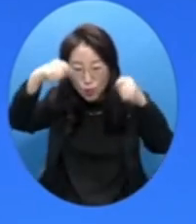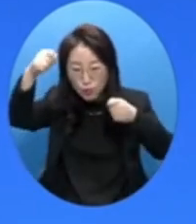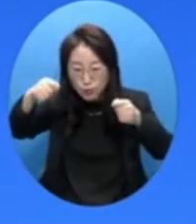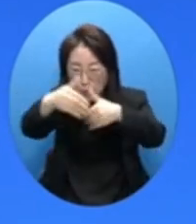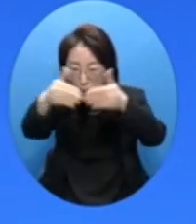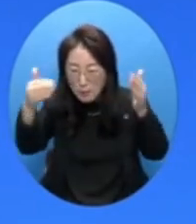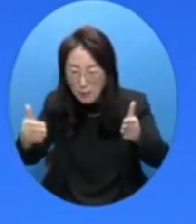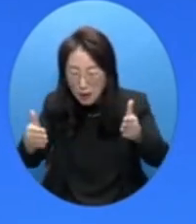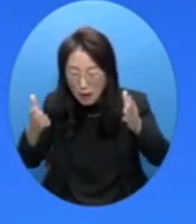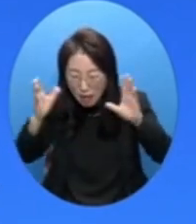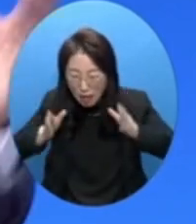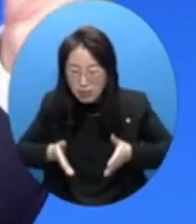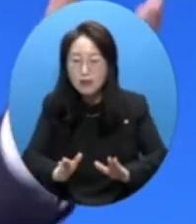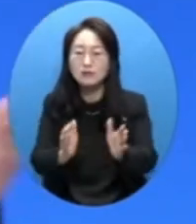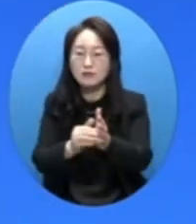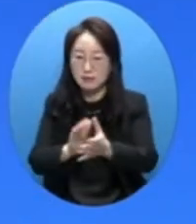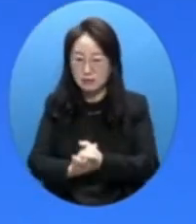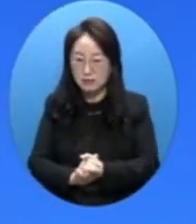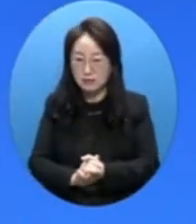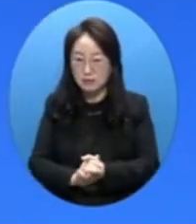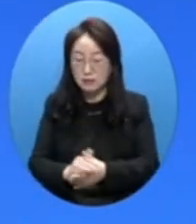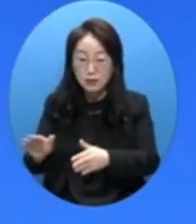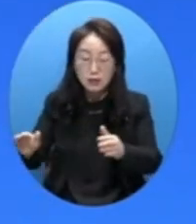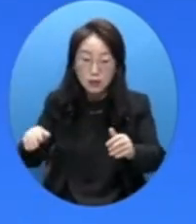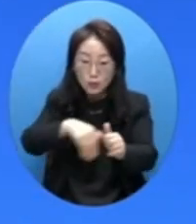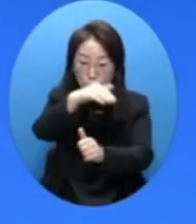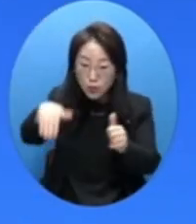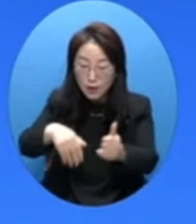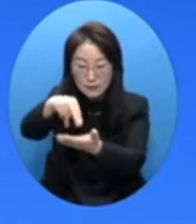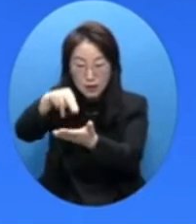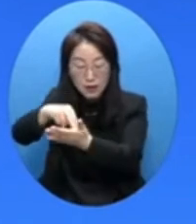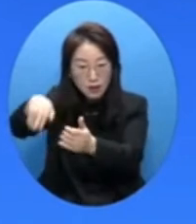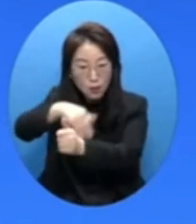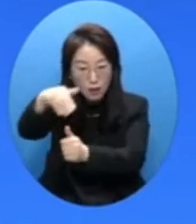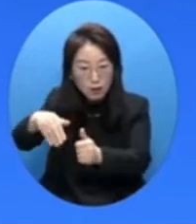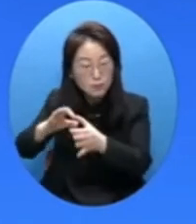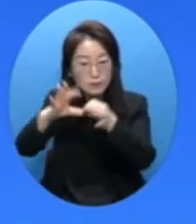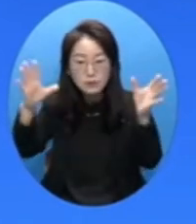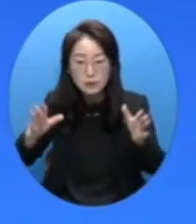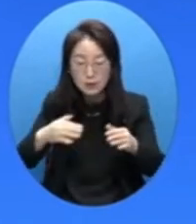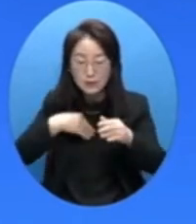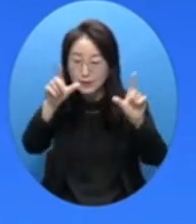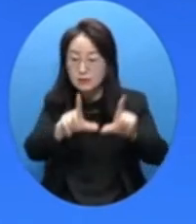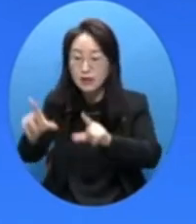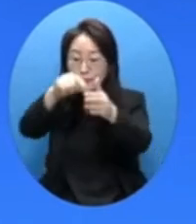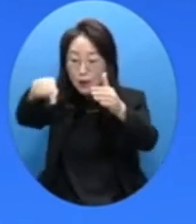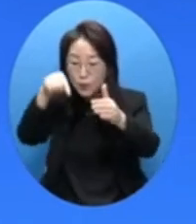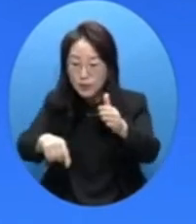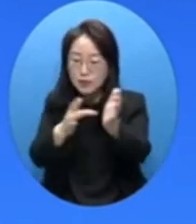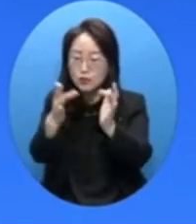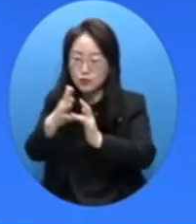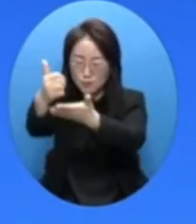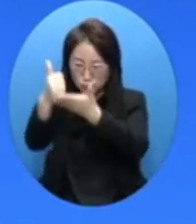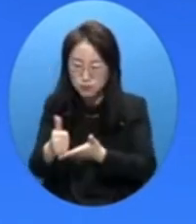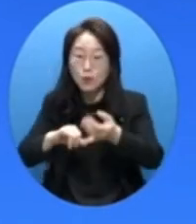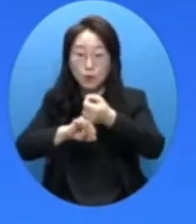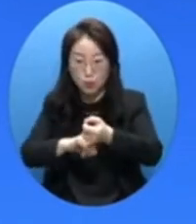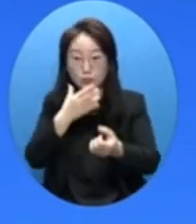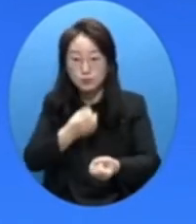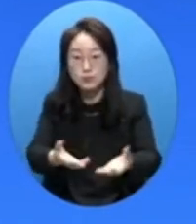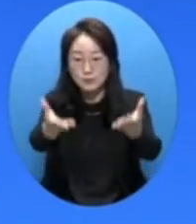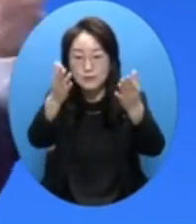태어나신 것입니다 어떤 경우에도 어떤 상황에도 내 삶의 중심에 예수님 모시게 되기를 주님으로 축원합니다